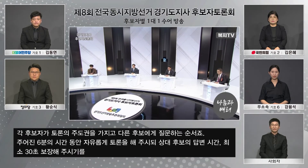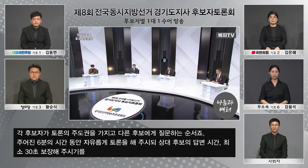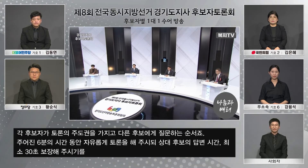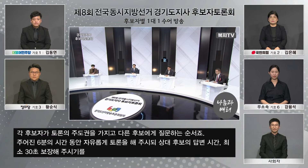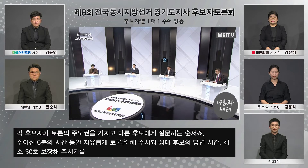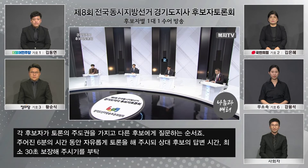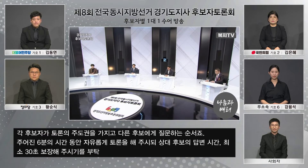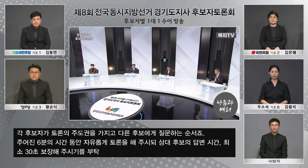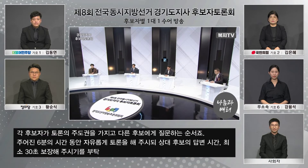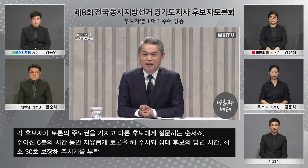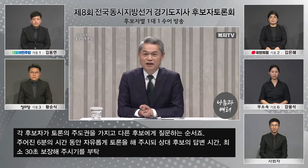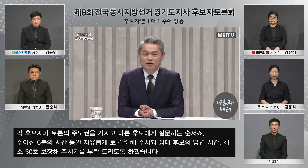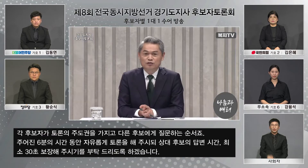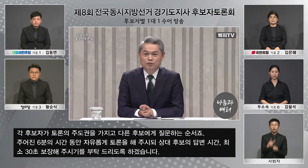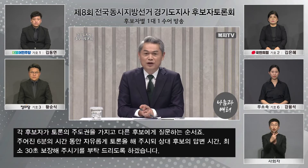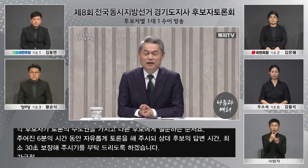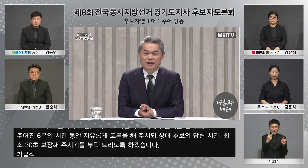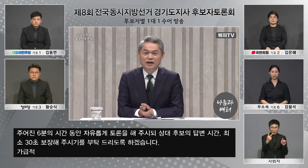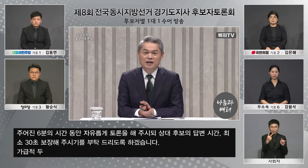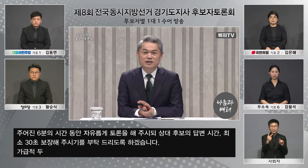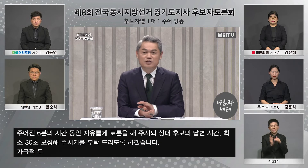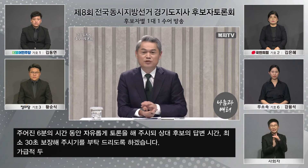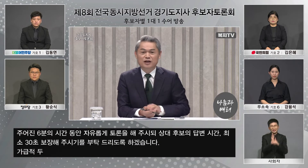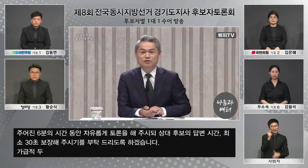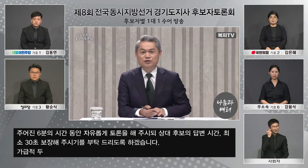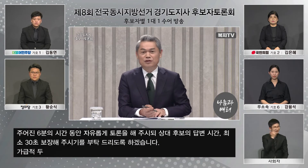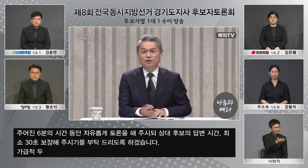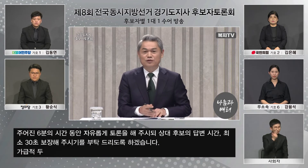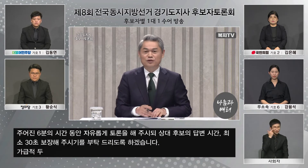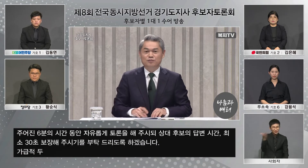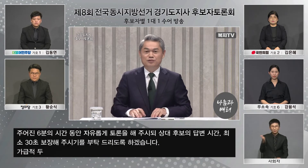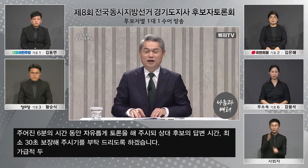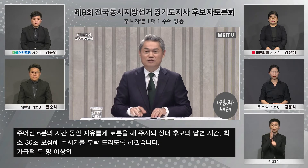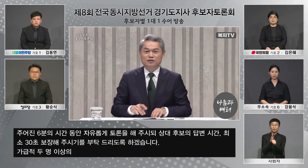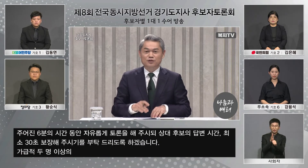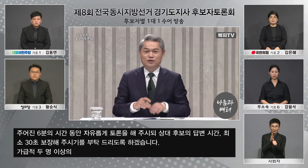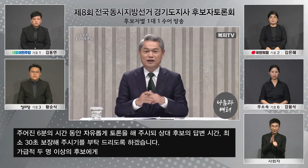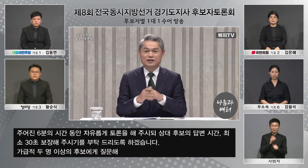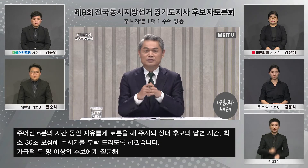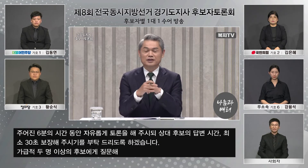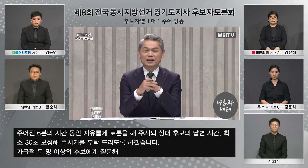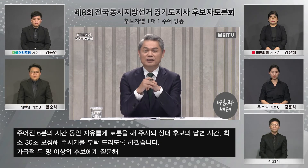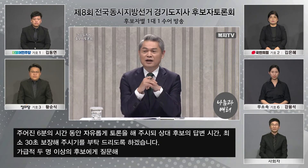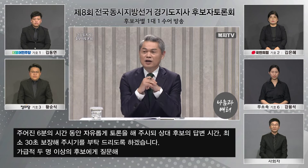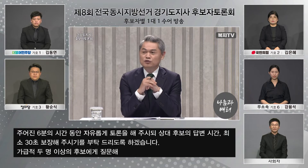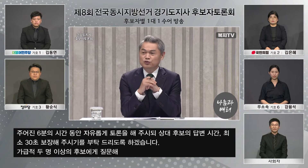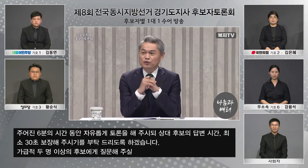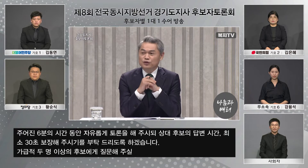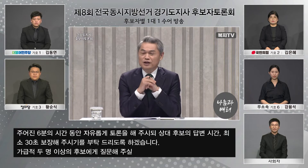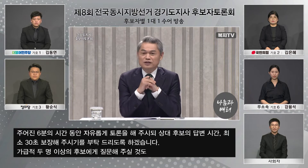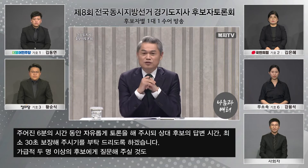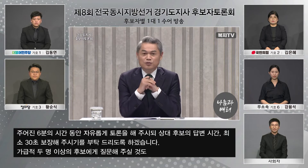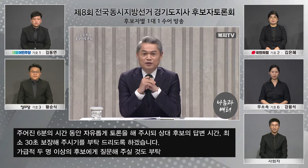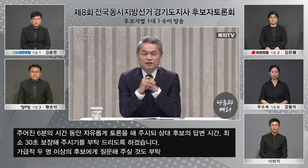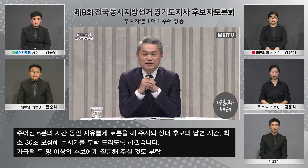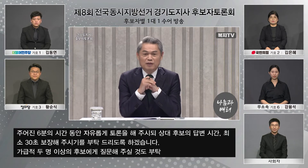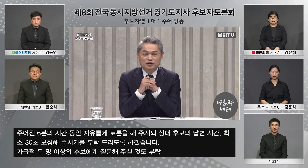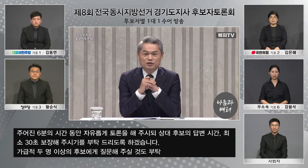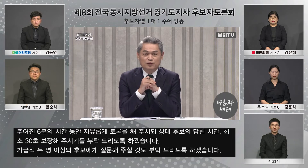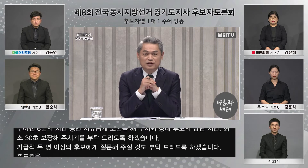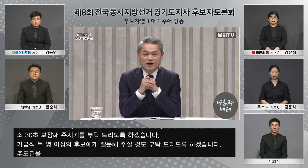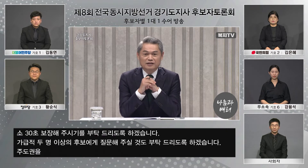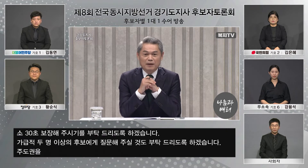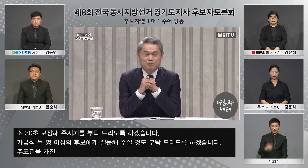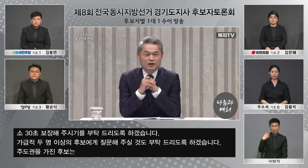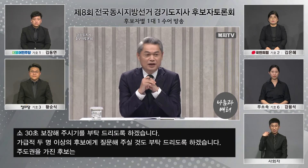가급적 2명 이상의 후보에게 질문해 주실 것도 부탁드리도록 하겠습니다. 주도권을 가진 후보는